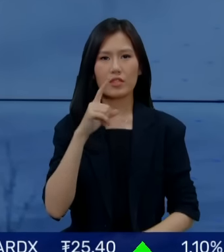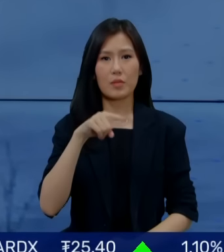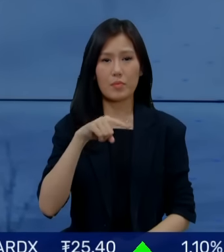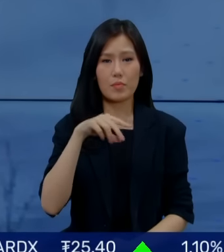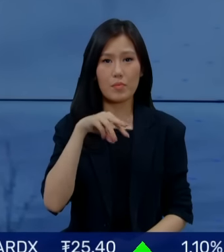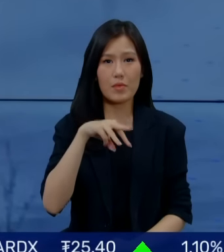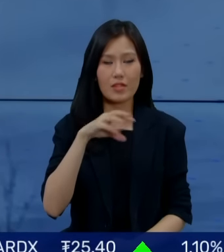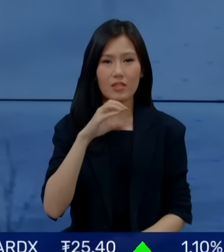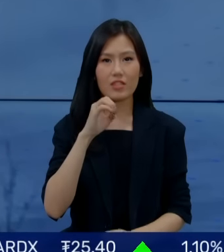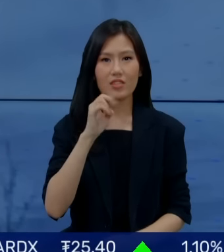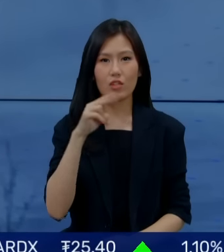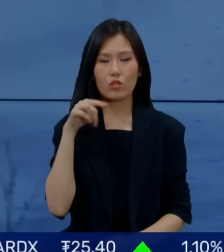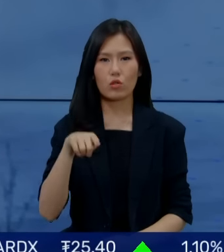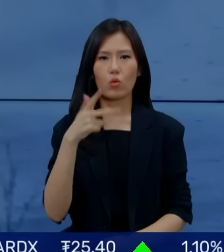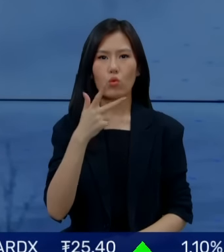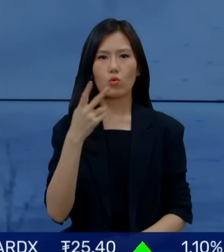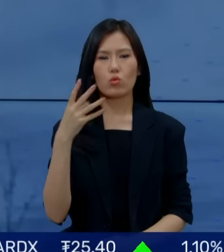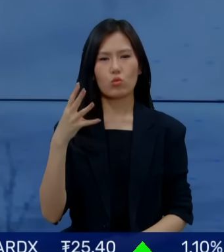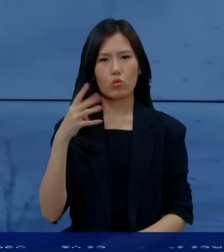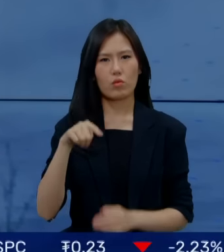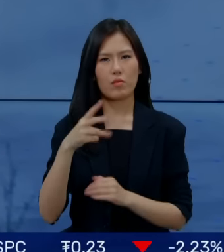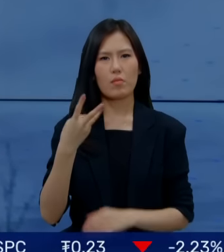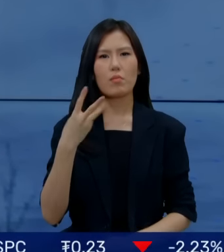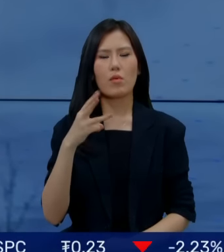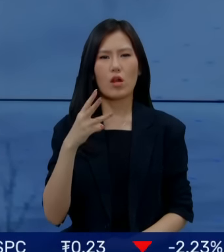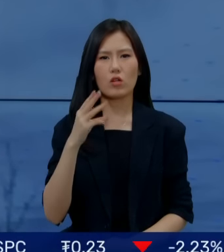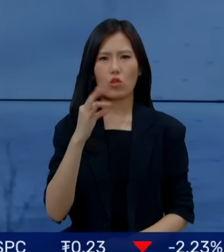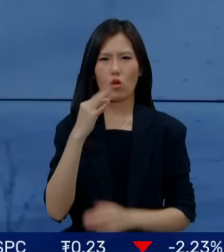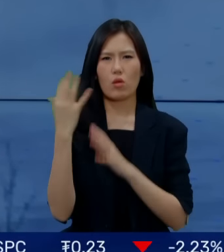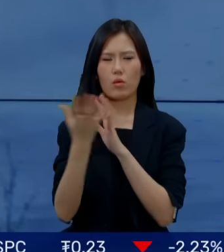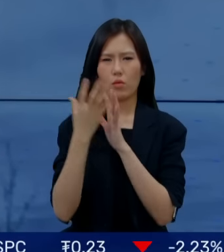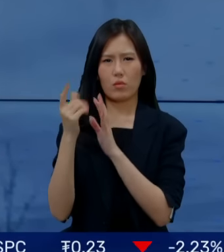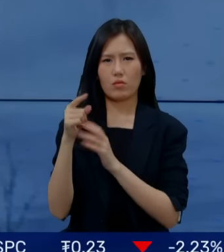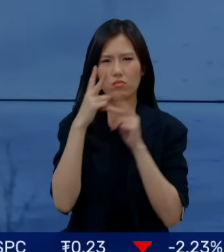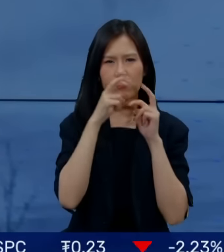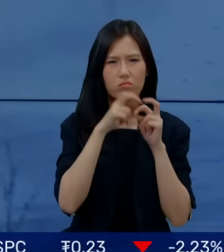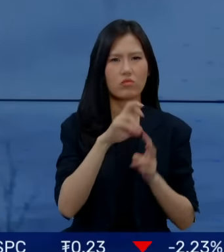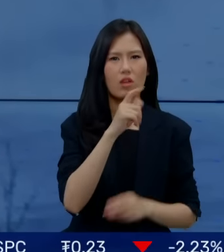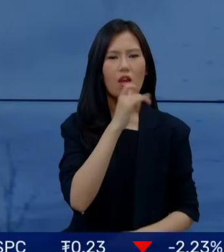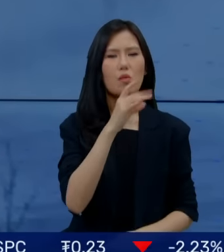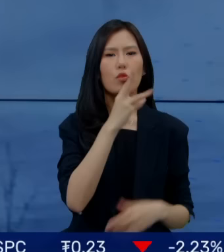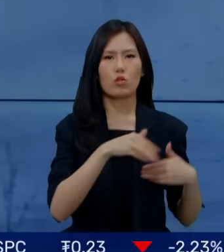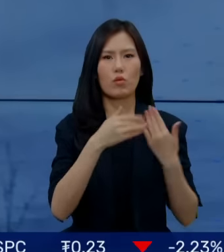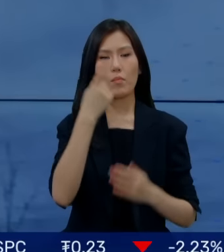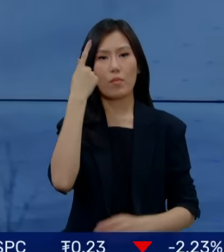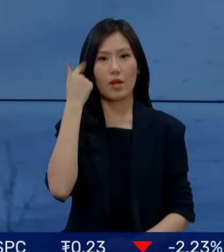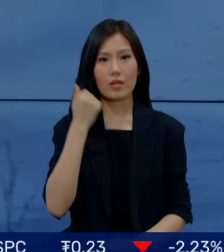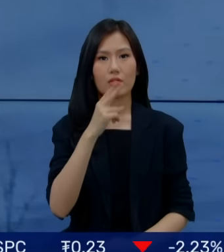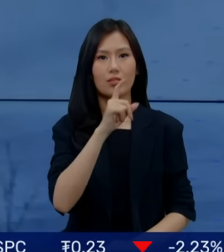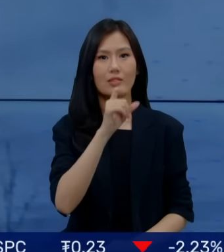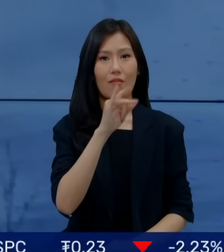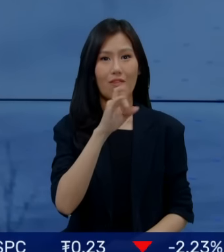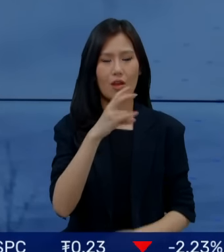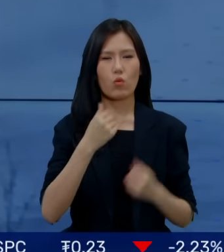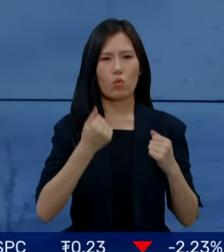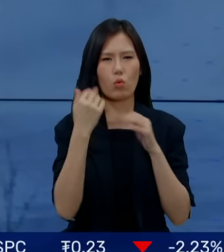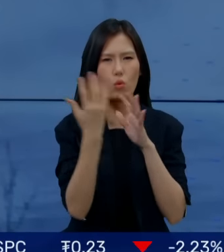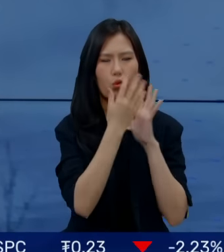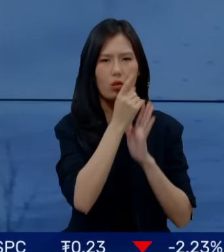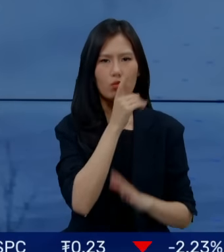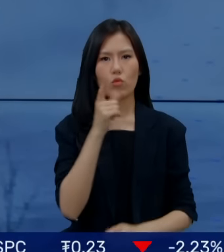ширүүсэж, шорон шуурх шуурна гэдгийг цагуур орчны шинжилгээний газраас мэдээллээ. Маргааш өдөр завхны нутгаар хүчтэй цасан шуурх шуурна. Мөн